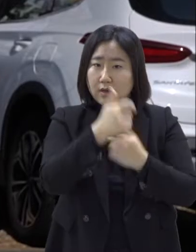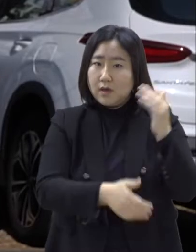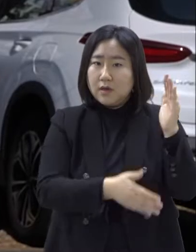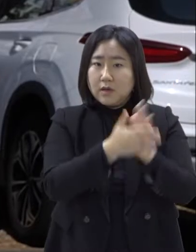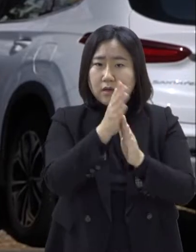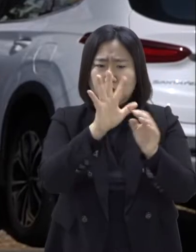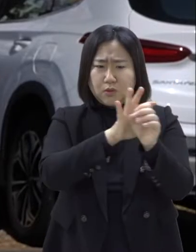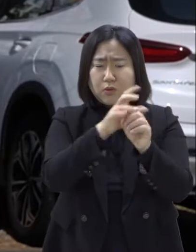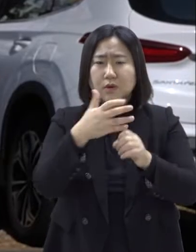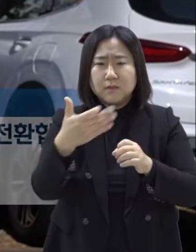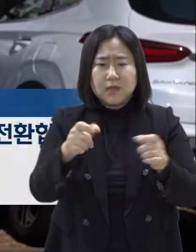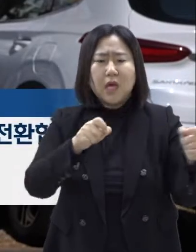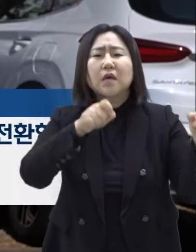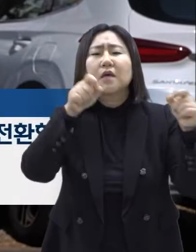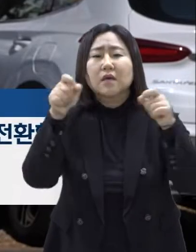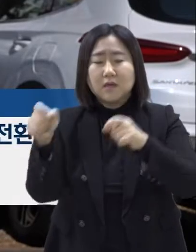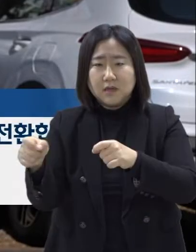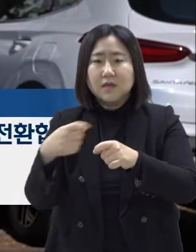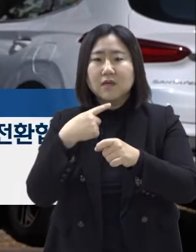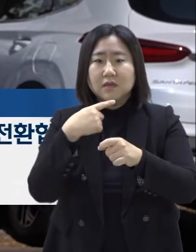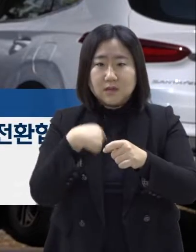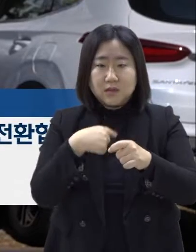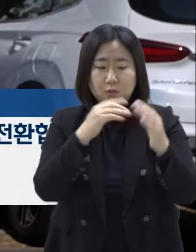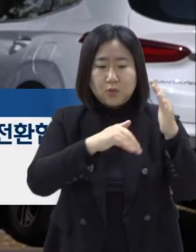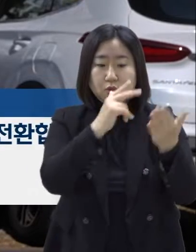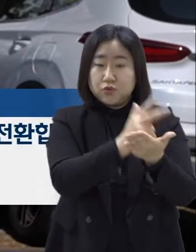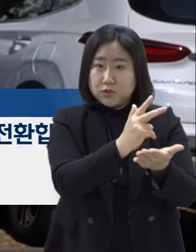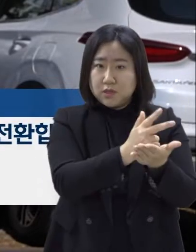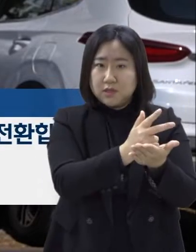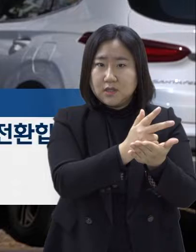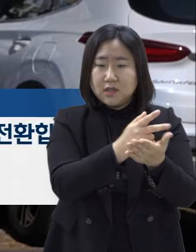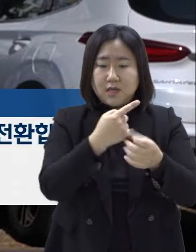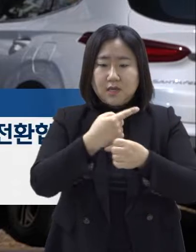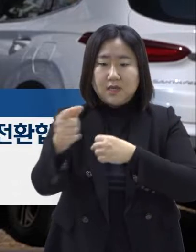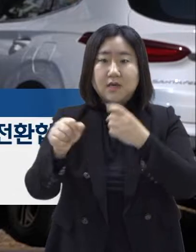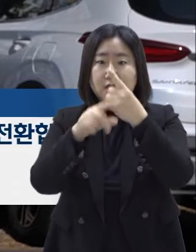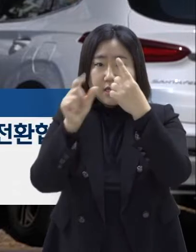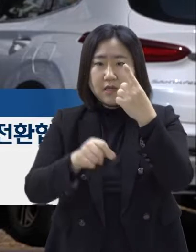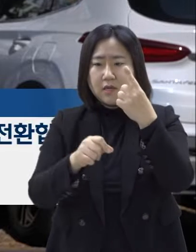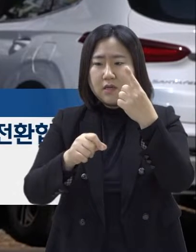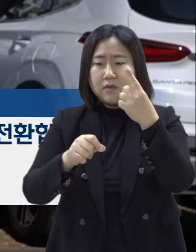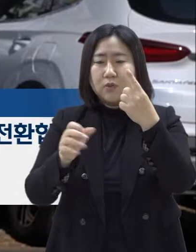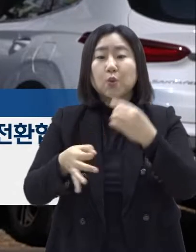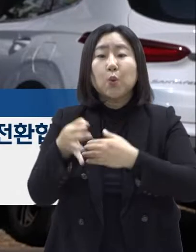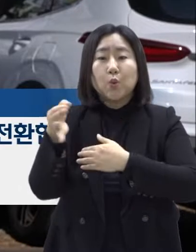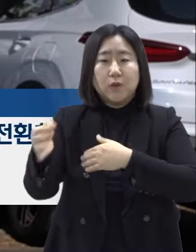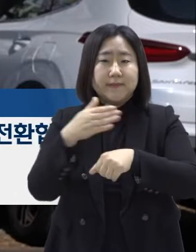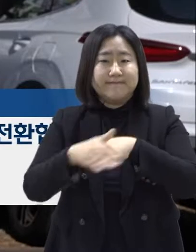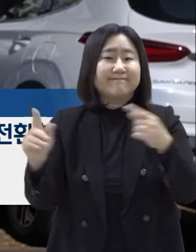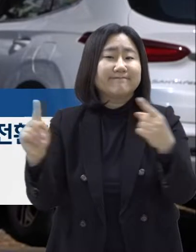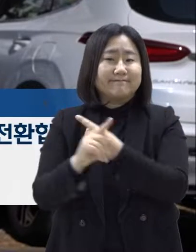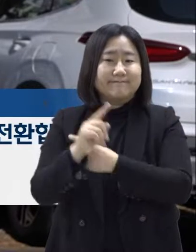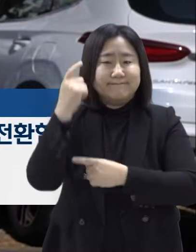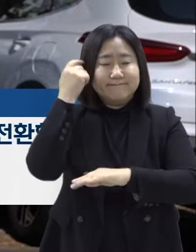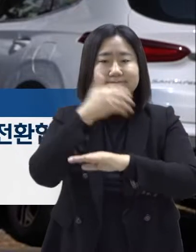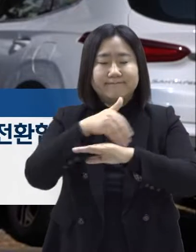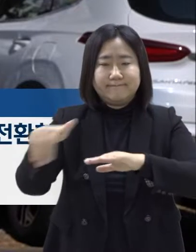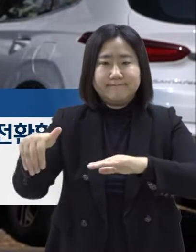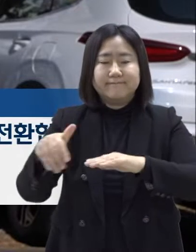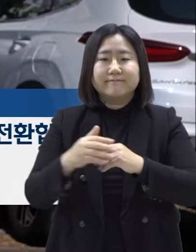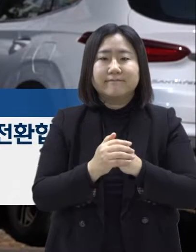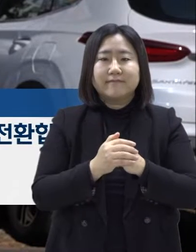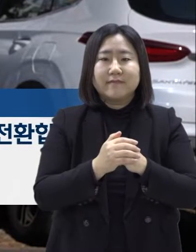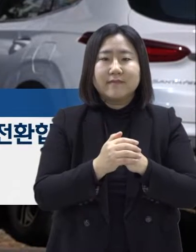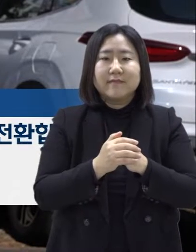서귀포시는 코로나19로 유보되었던 공영주차장을 내년 1월부터 유료화로 전환할 예정입니다. 이에